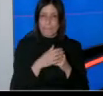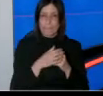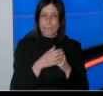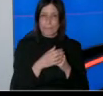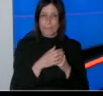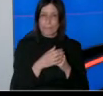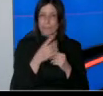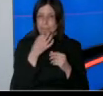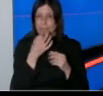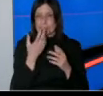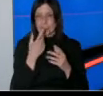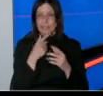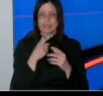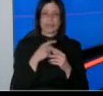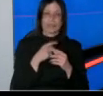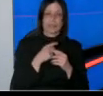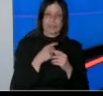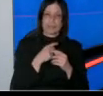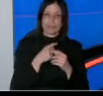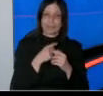זה אצלי? לא, זה אצלי.